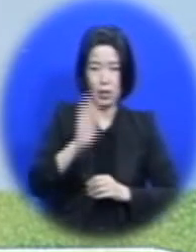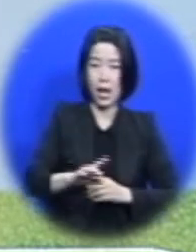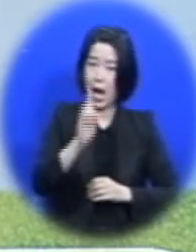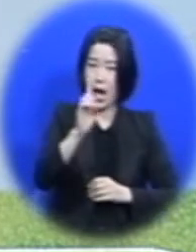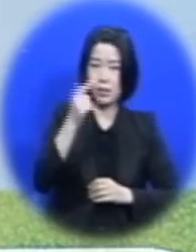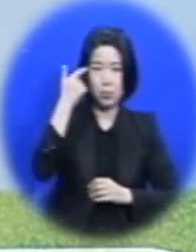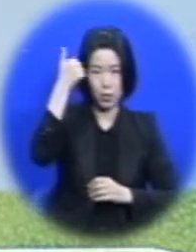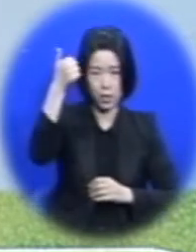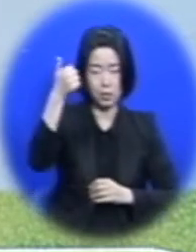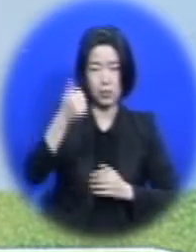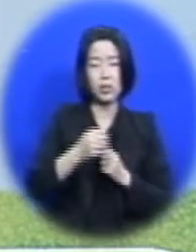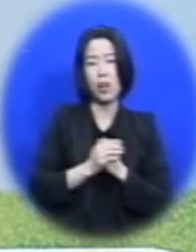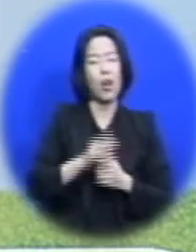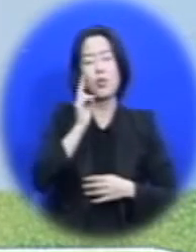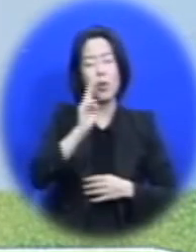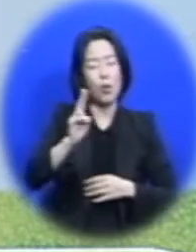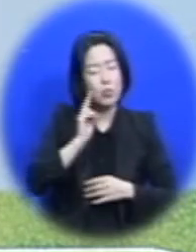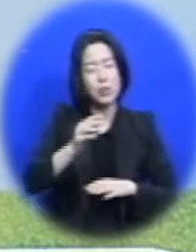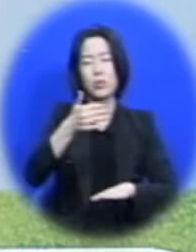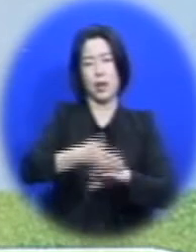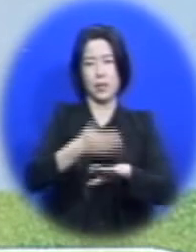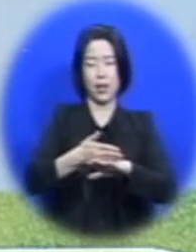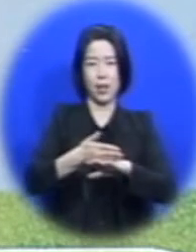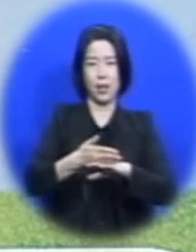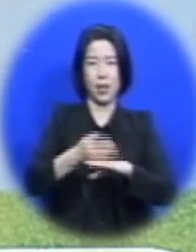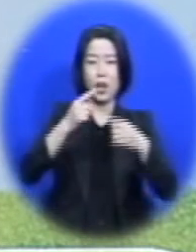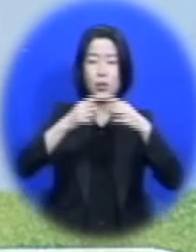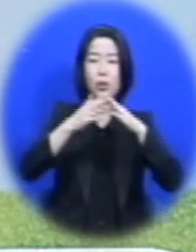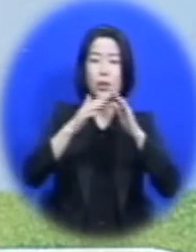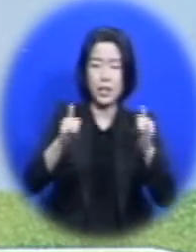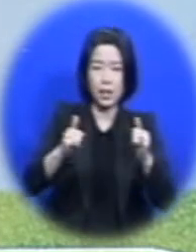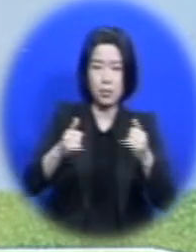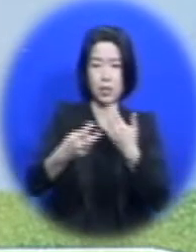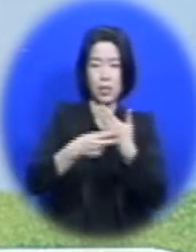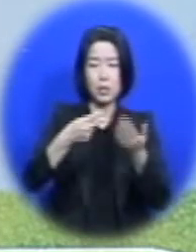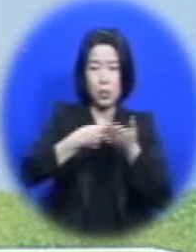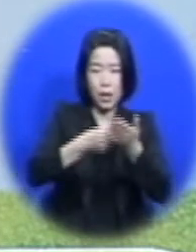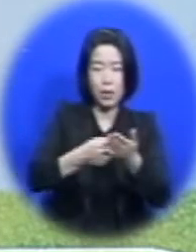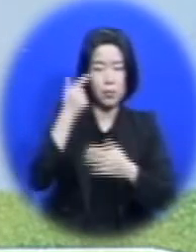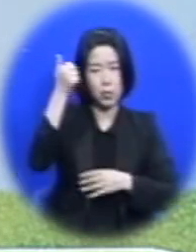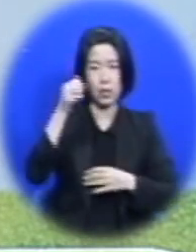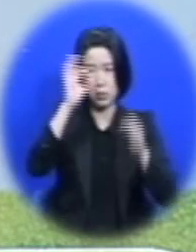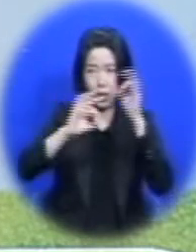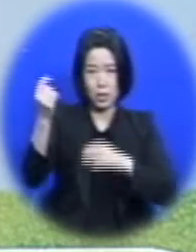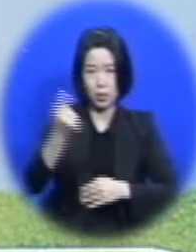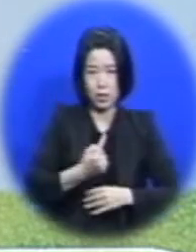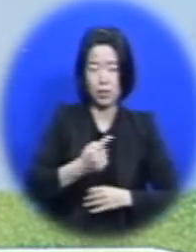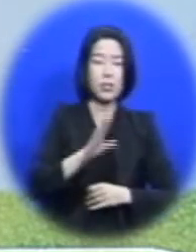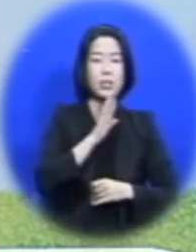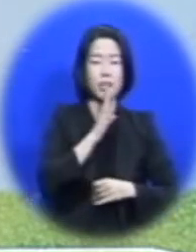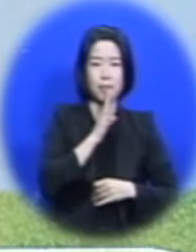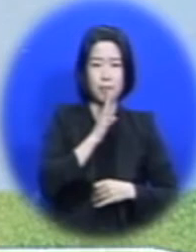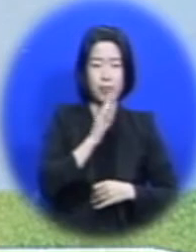목사님은 너무너무 감사 한걸 교인들이 이번 1 목사님 찾아뵙고 참